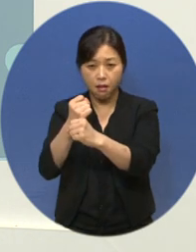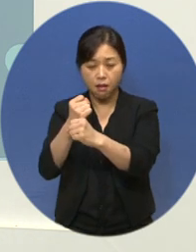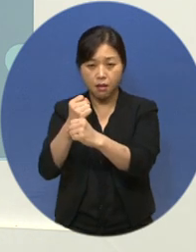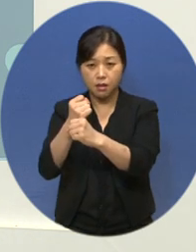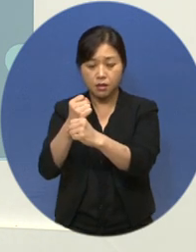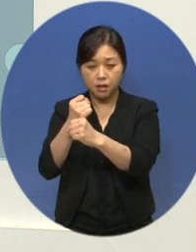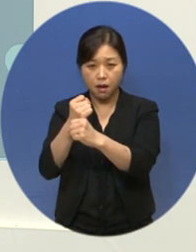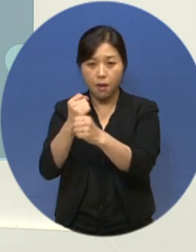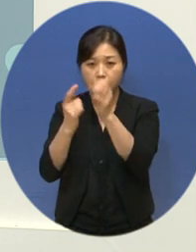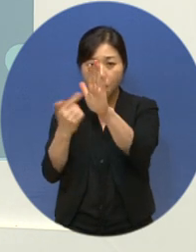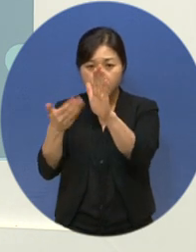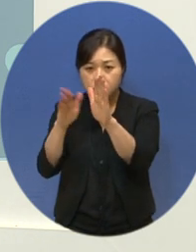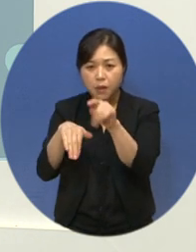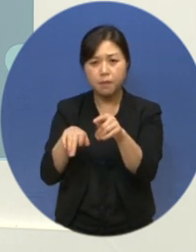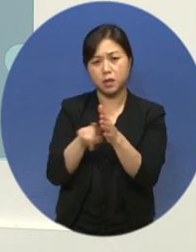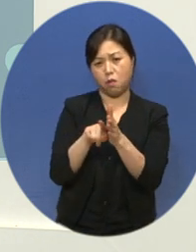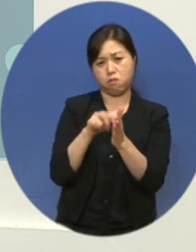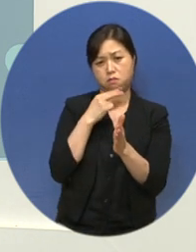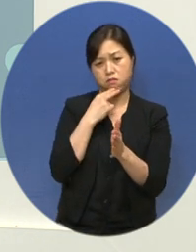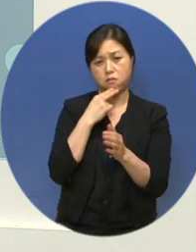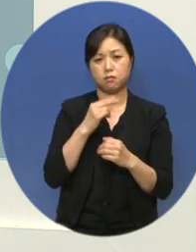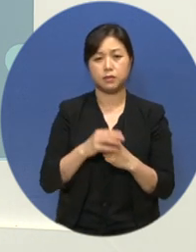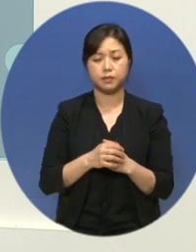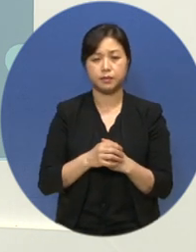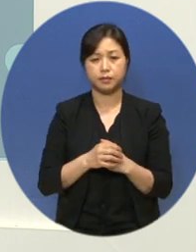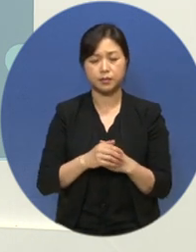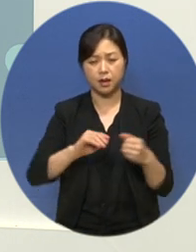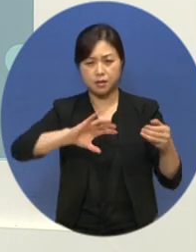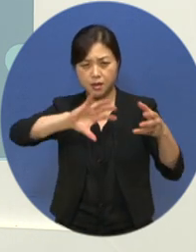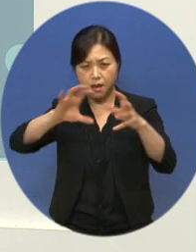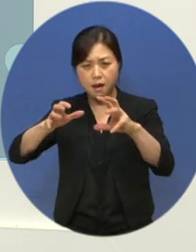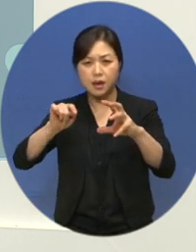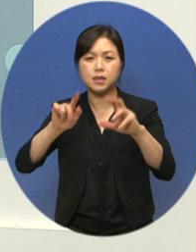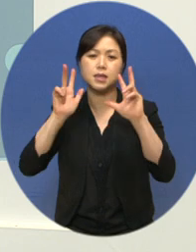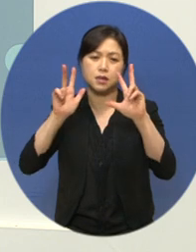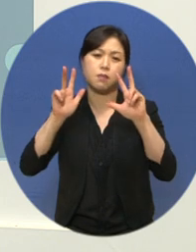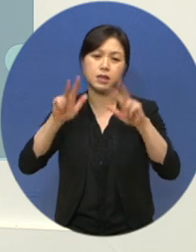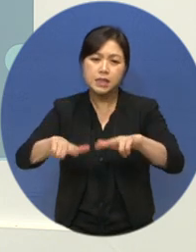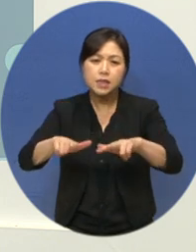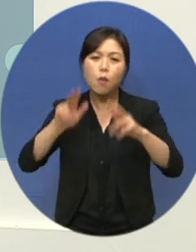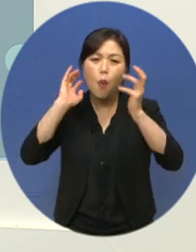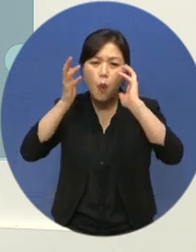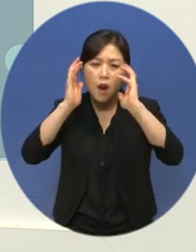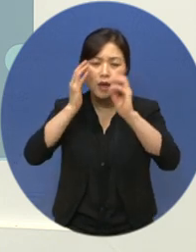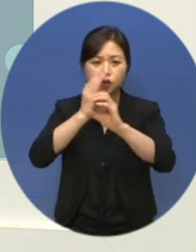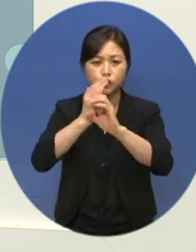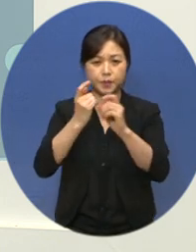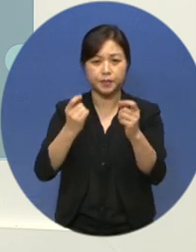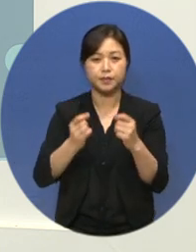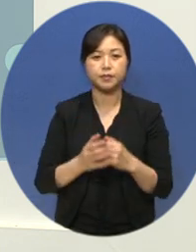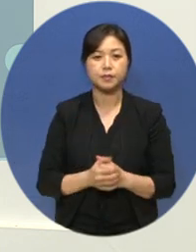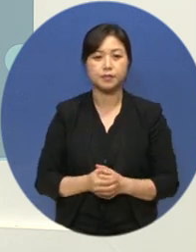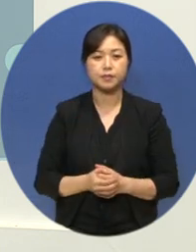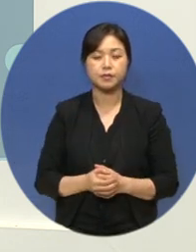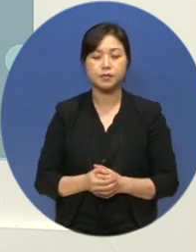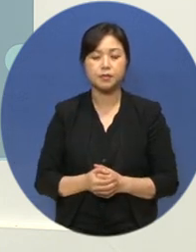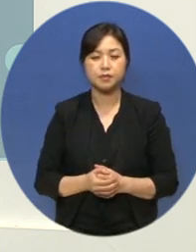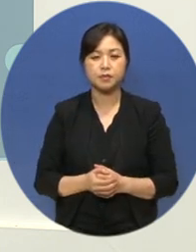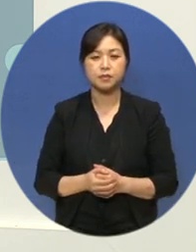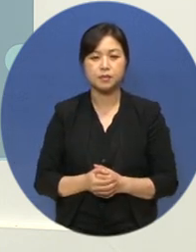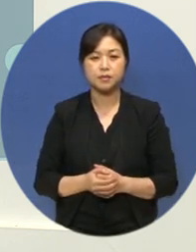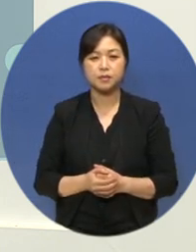이 정도의 지금 세계가 에 혼란 속에 지금 살아가고 있는데 에 이런 그